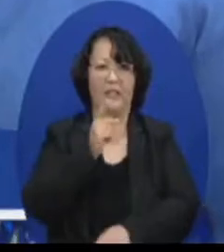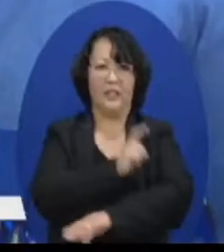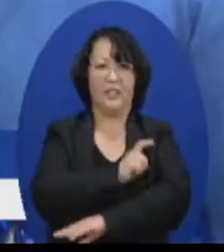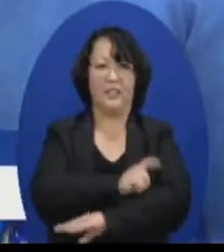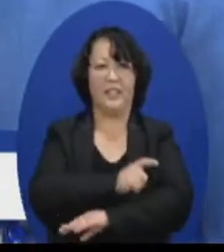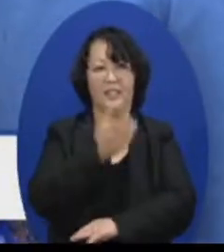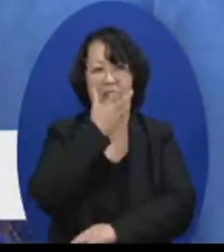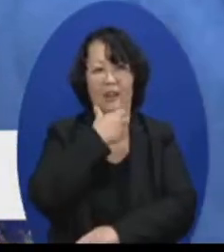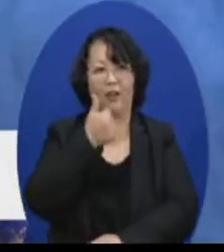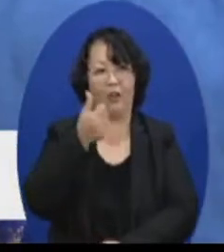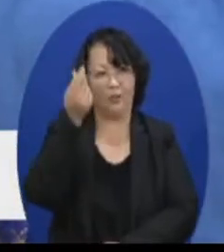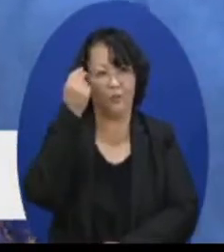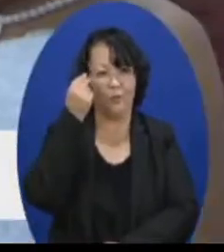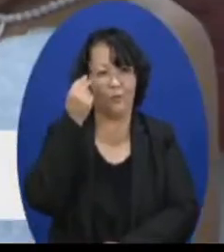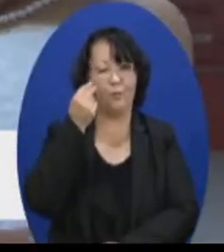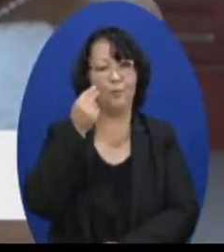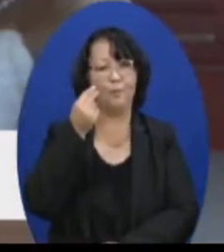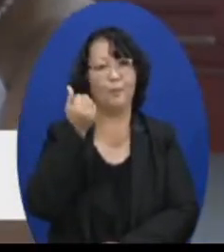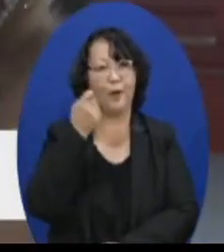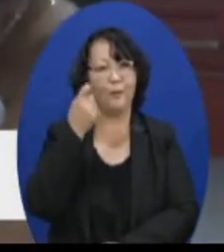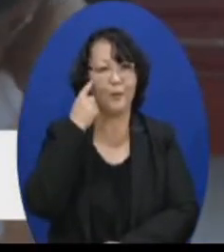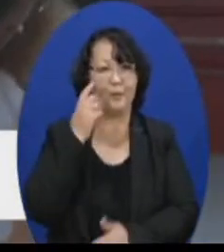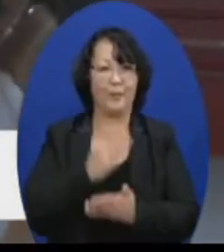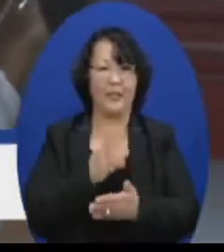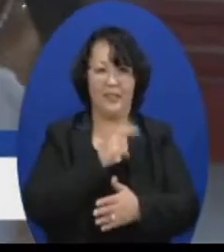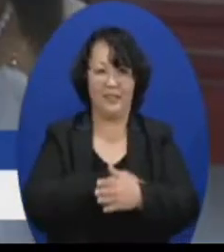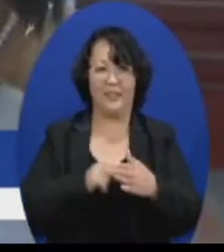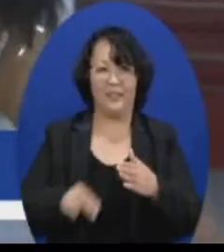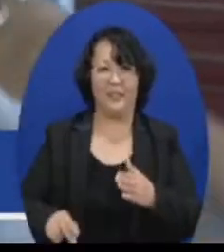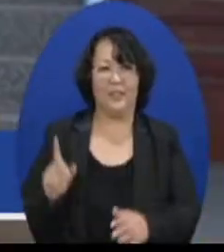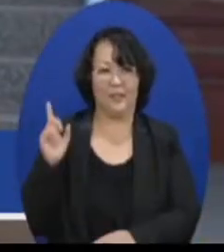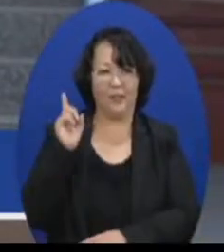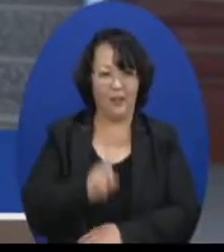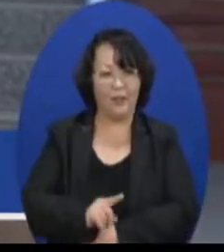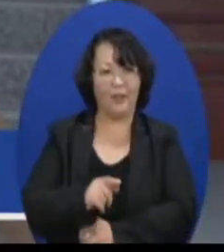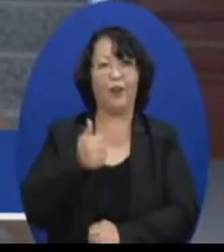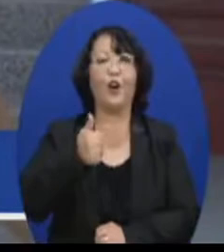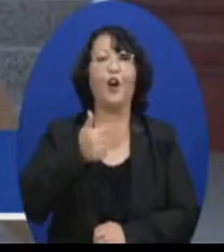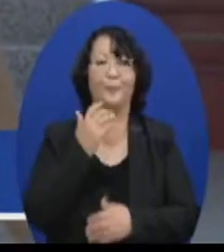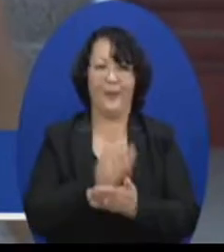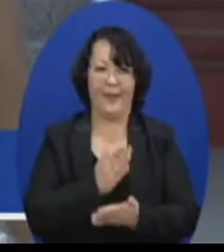хичээл маш гоё хичээл сурах гэж бодож байна. Шин цэцэрлэг тарахад